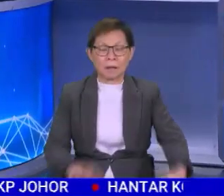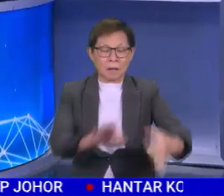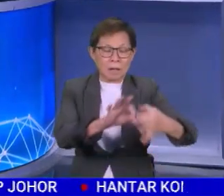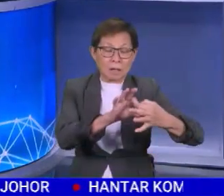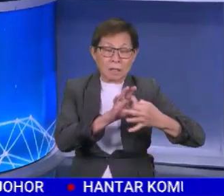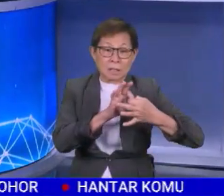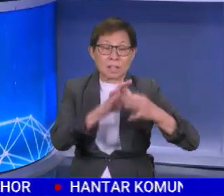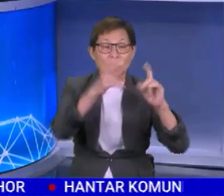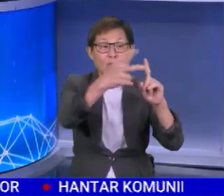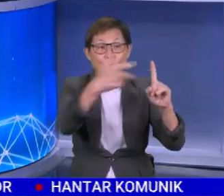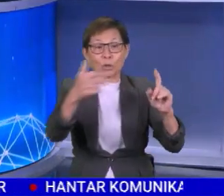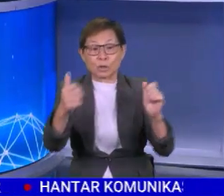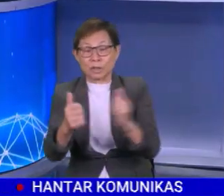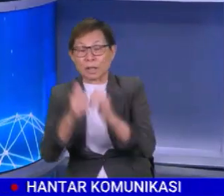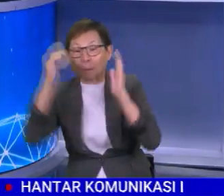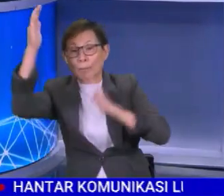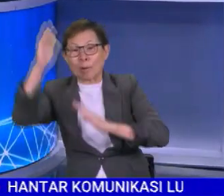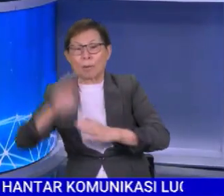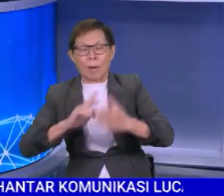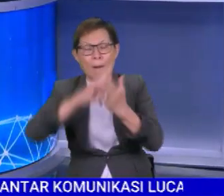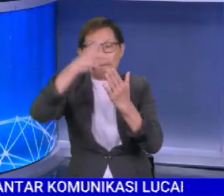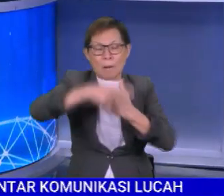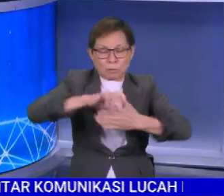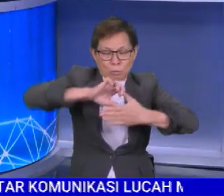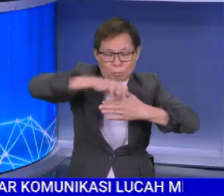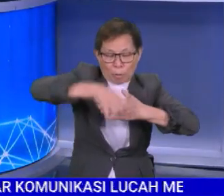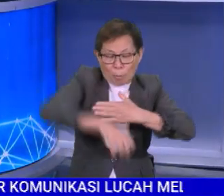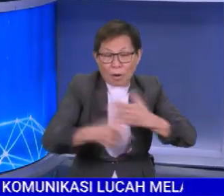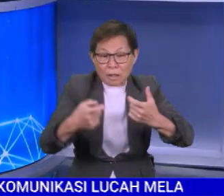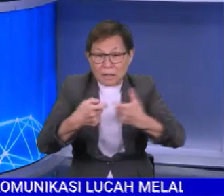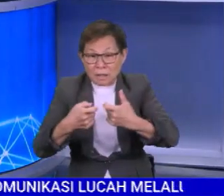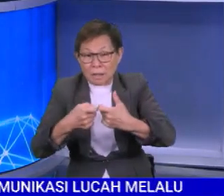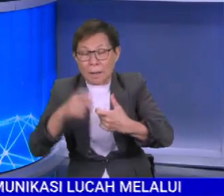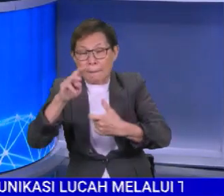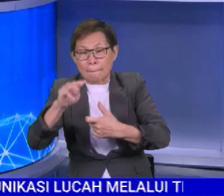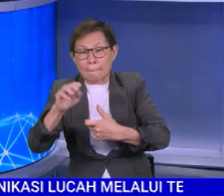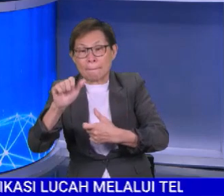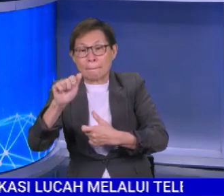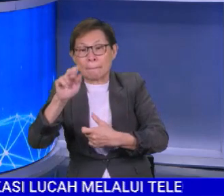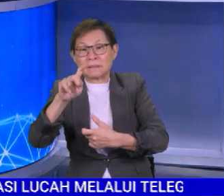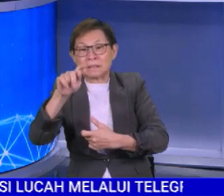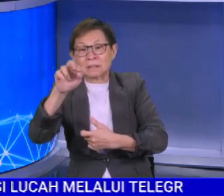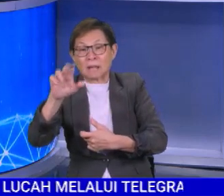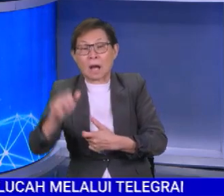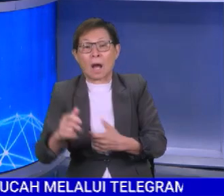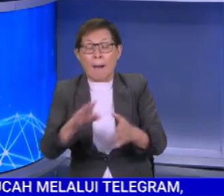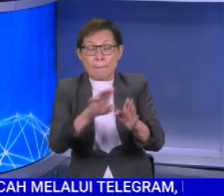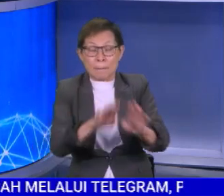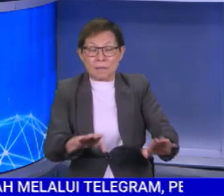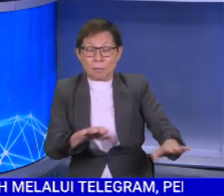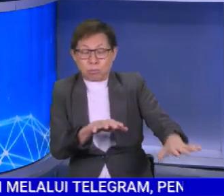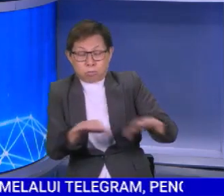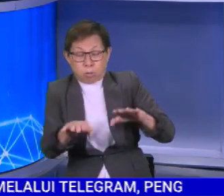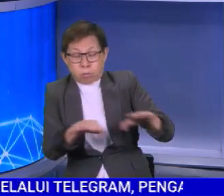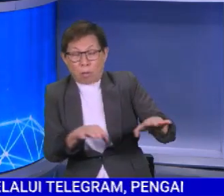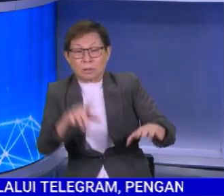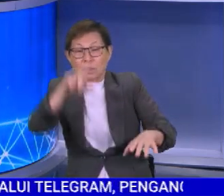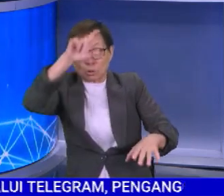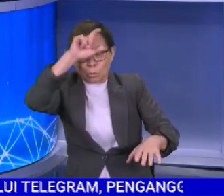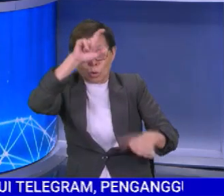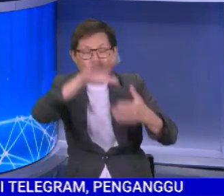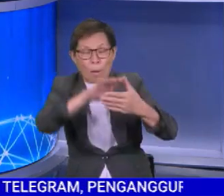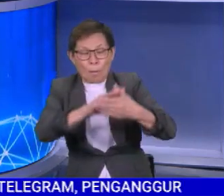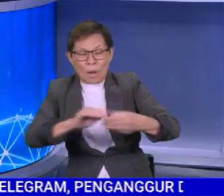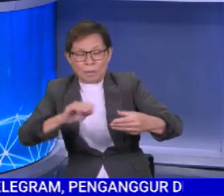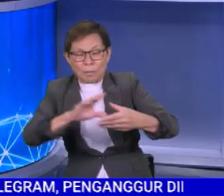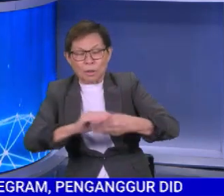Kerjasama Indonesia-Malaysia dalam projek hidroelektrik Mentarang. Juga perkembangan gempa bumi terbaru di Turki, rangkumannya dalam